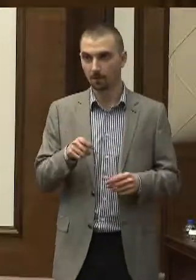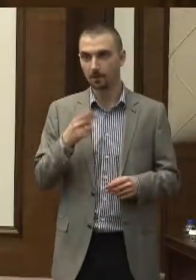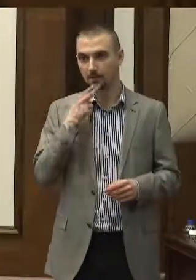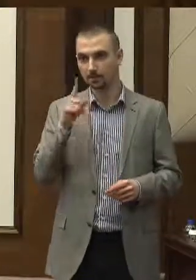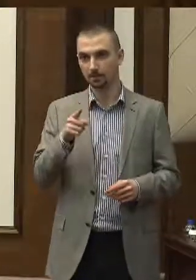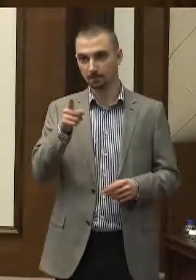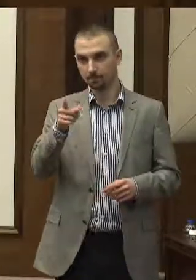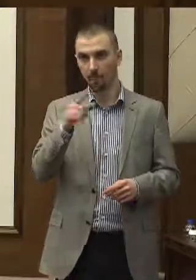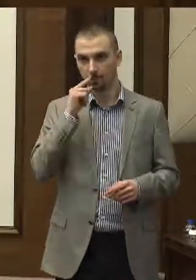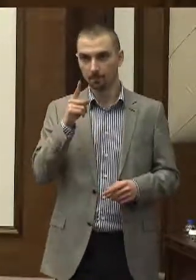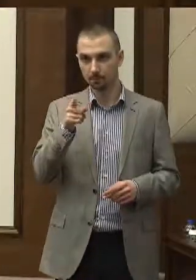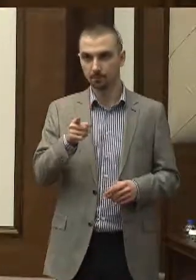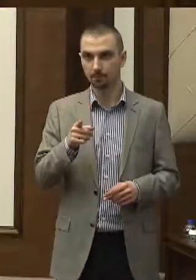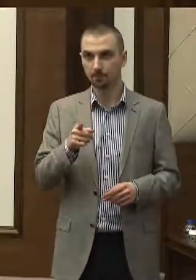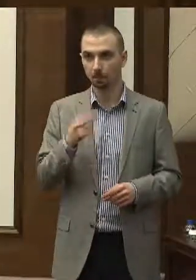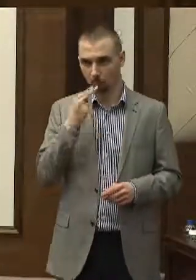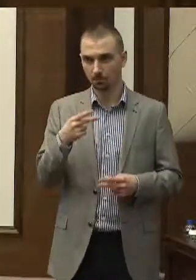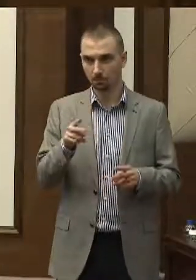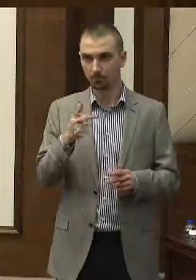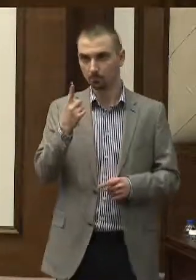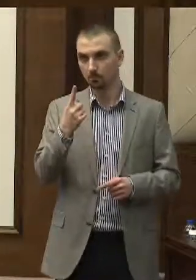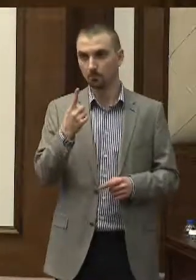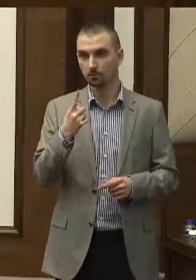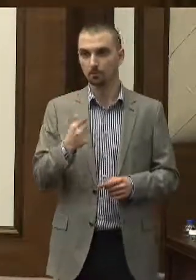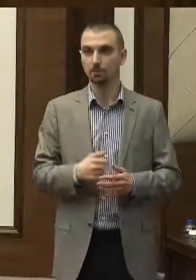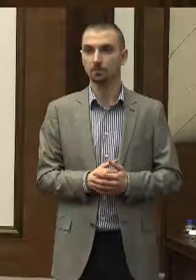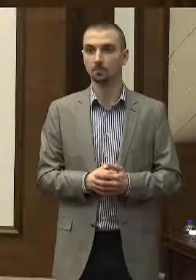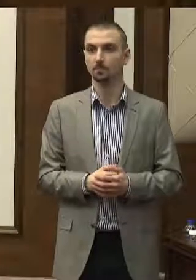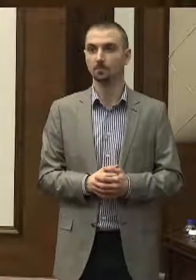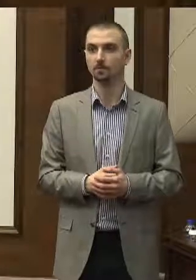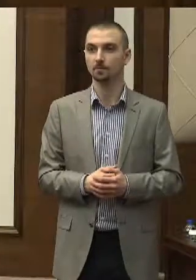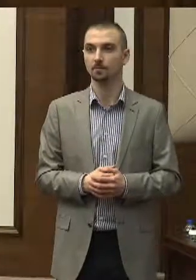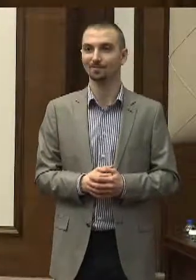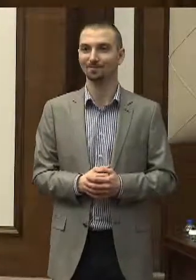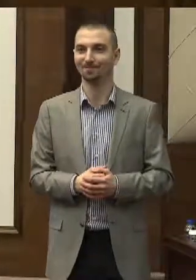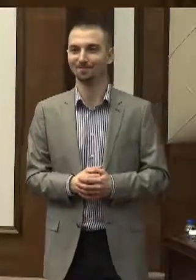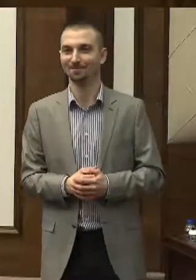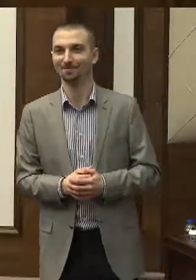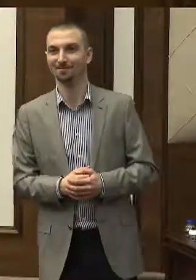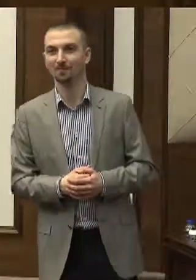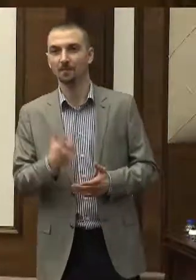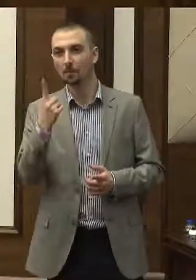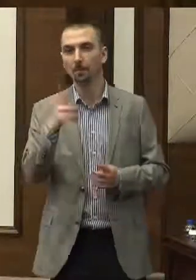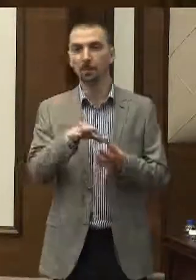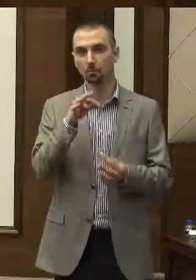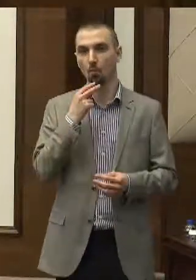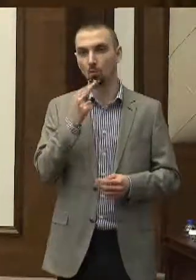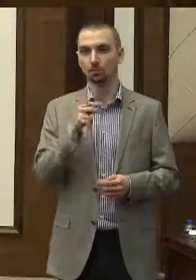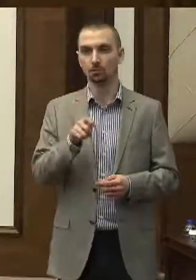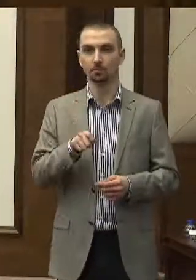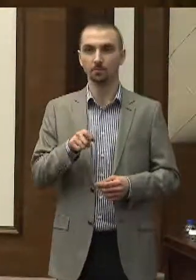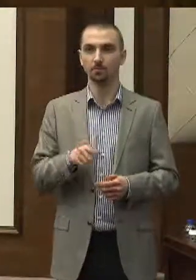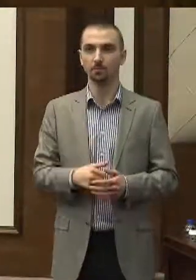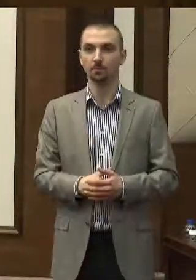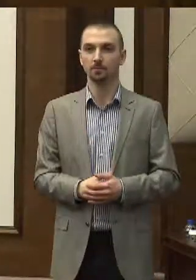verdim. Ben buradan konuşabilirim değil mi? Tabii tabii. Bir kişiye veriyorum ama iki kişiye vermiyorum. Aranızda anlaşın. Şimdi hanginiz konuşacaksa ona